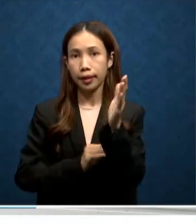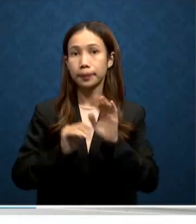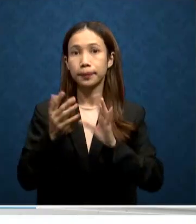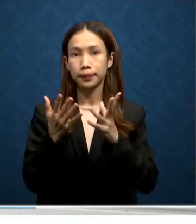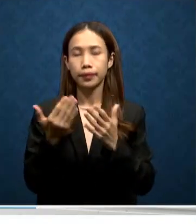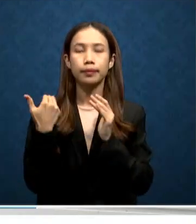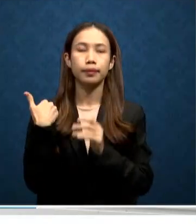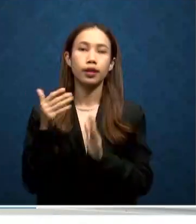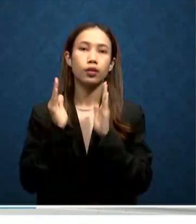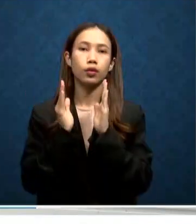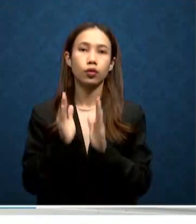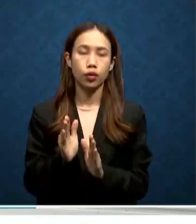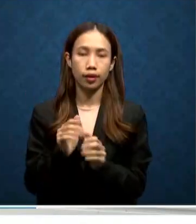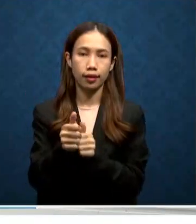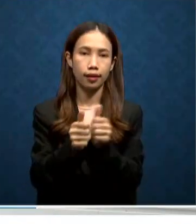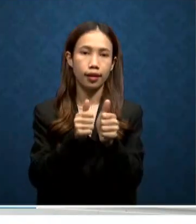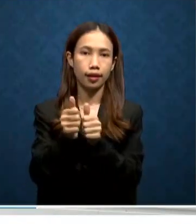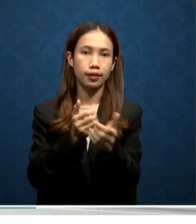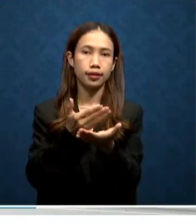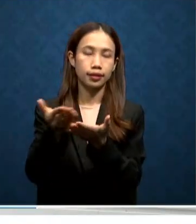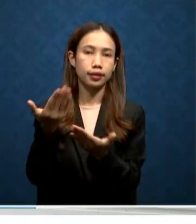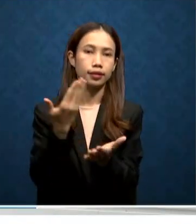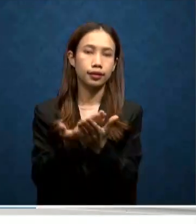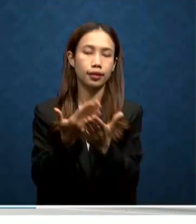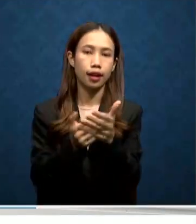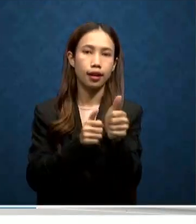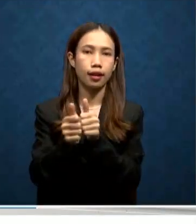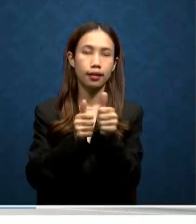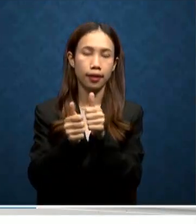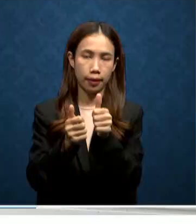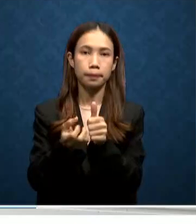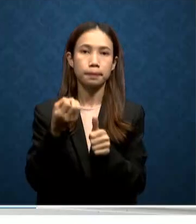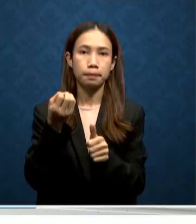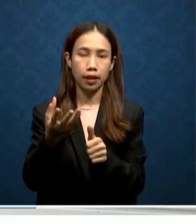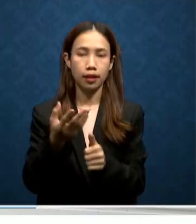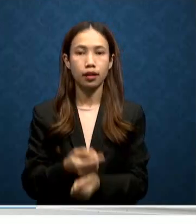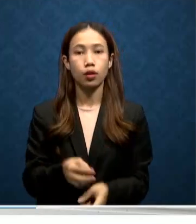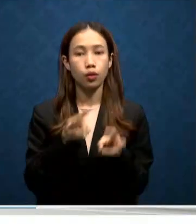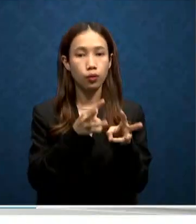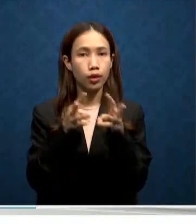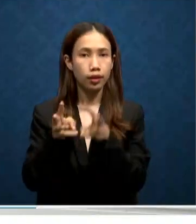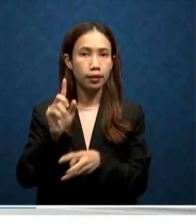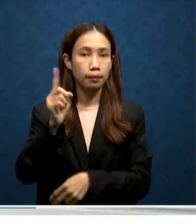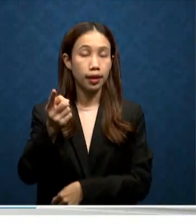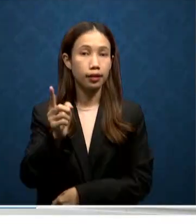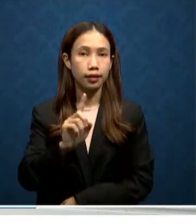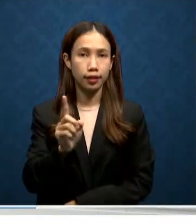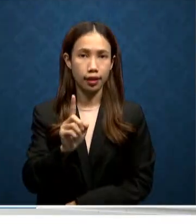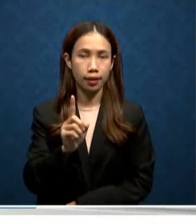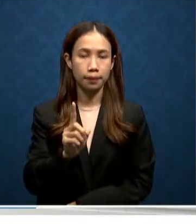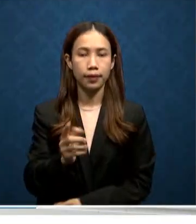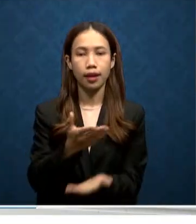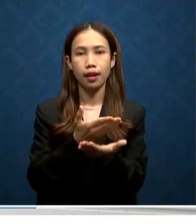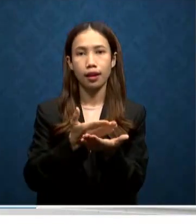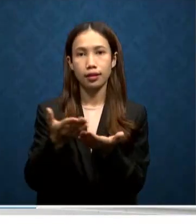มีผู้เข้ามาแข่งขันราคาเป็นจำนวนมากนะครับ New Normalอชคืออะไรการคือการประมูลที่